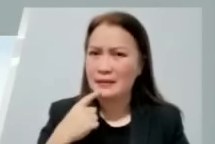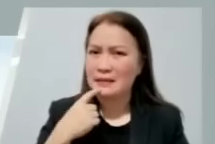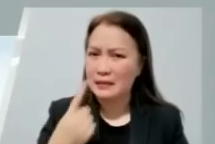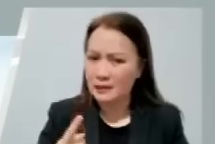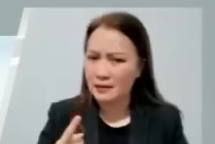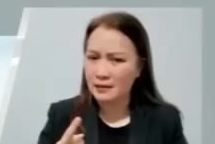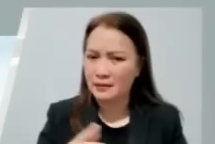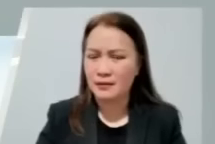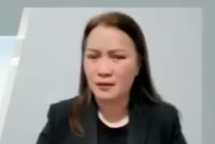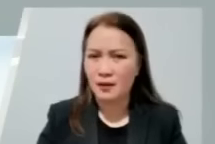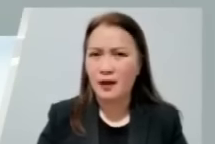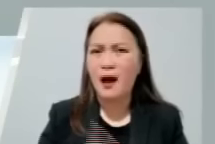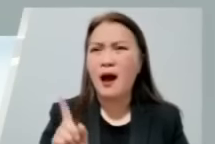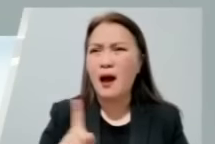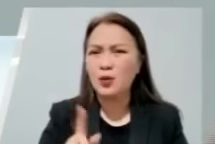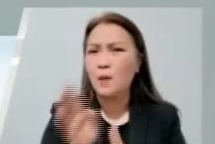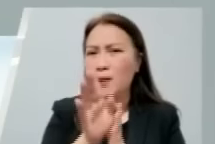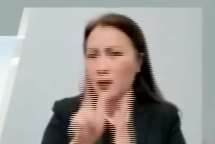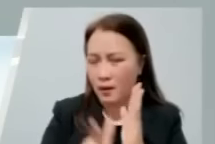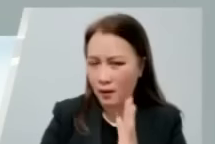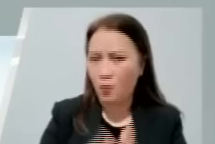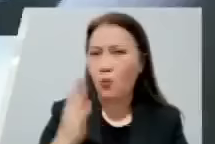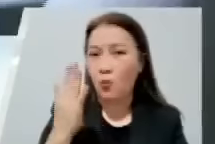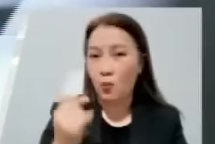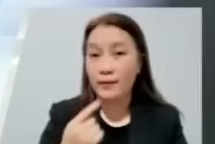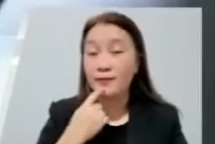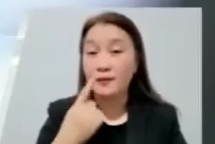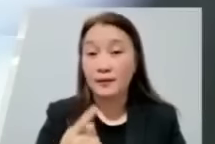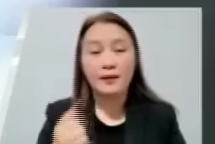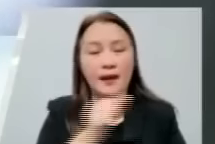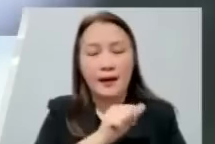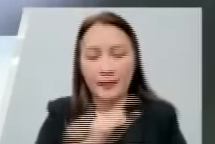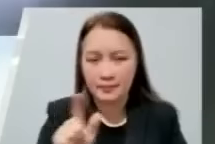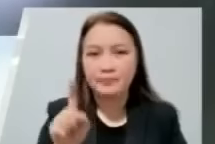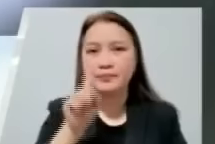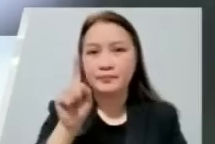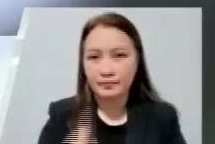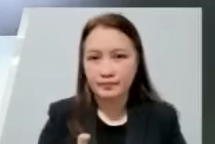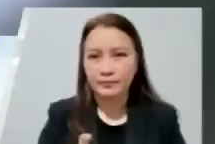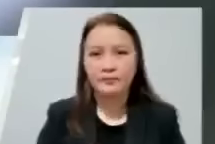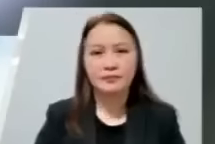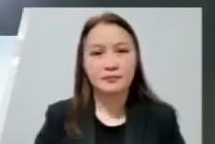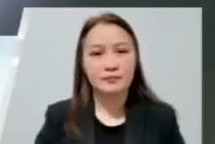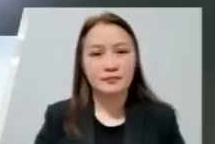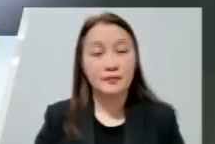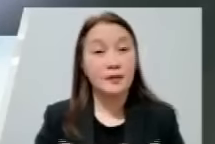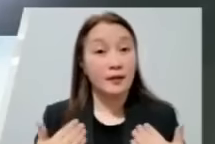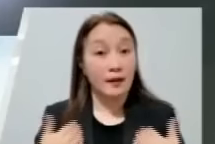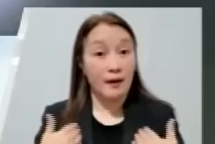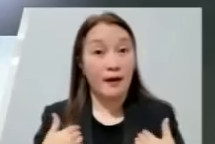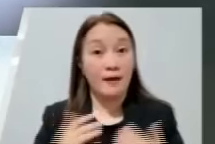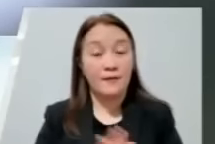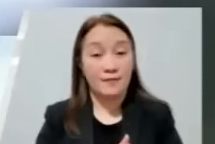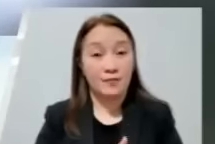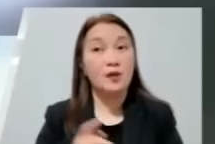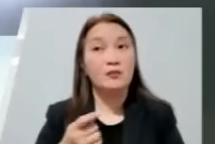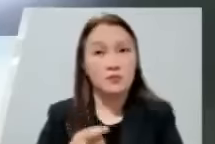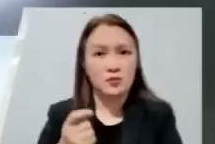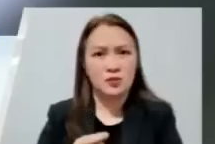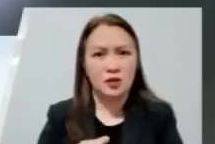bakit nasabi mo yan? Lahat, tatanungin namin sa kanya. May claim din siya na there is a threat on her life.